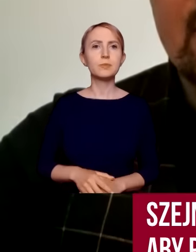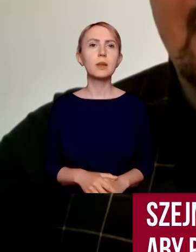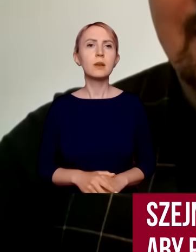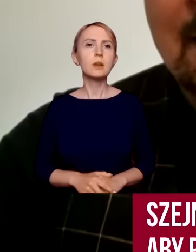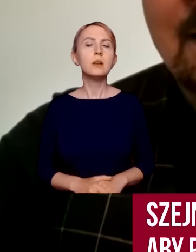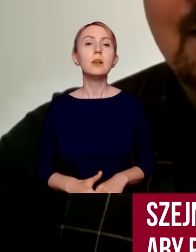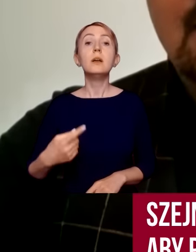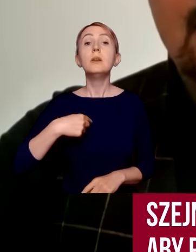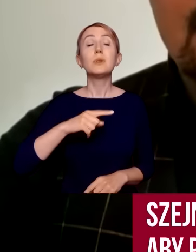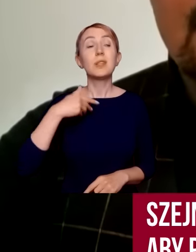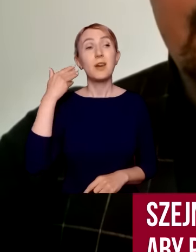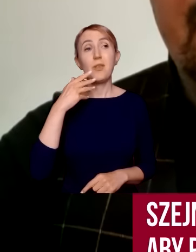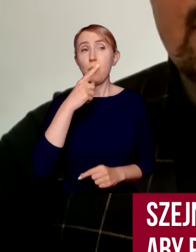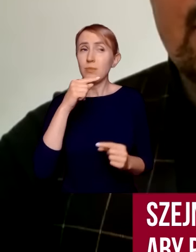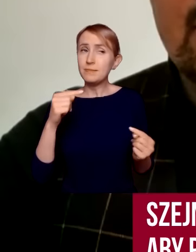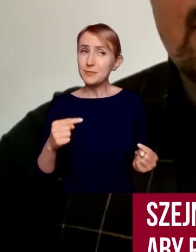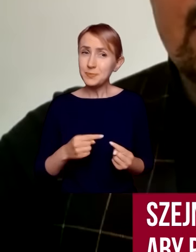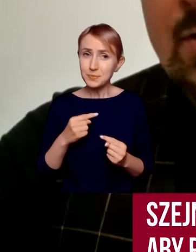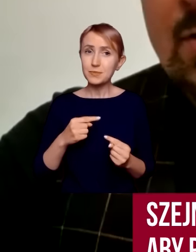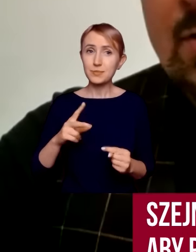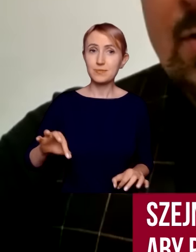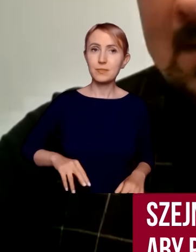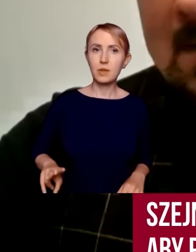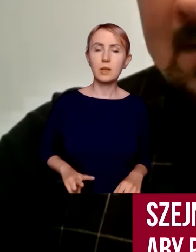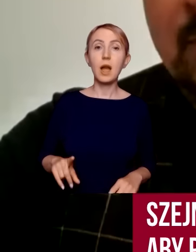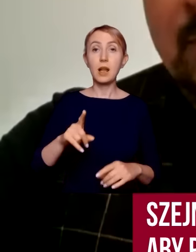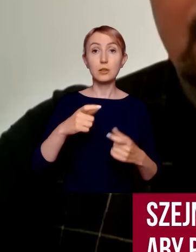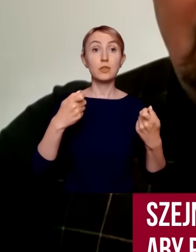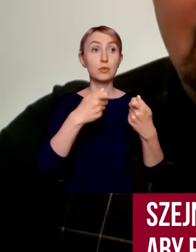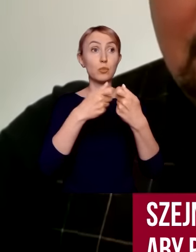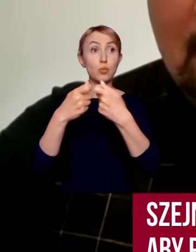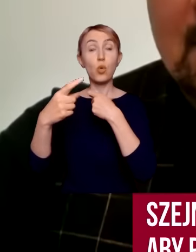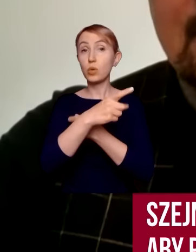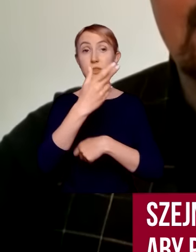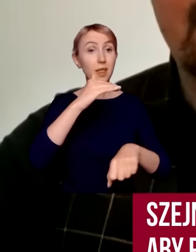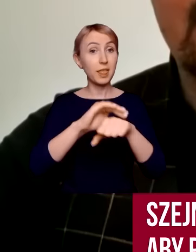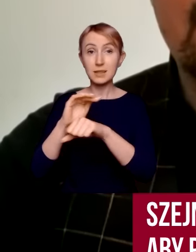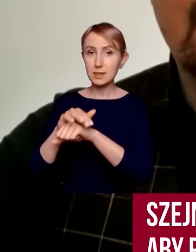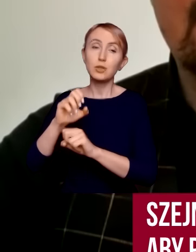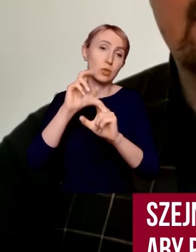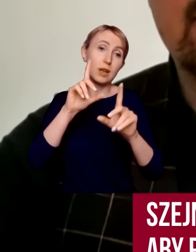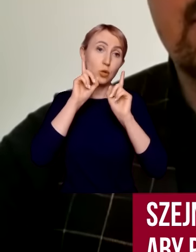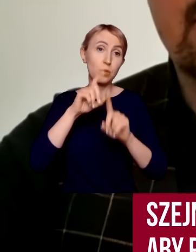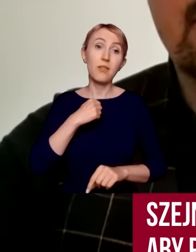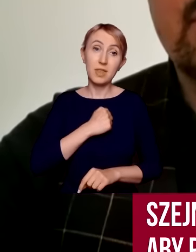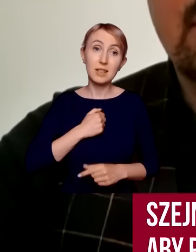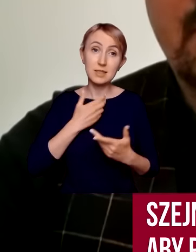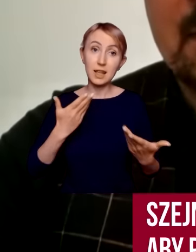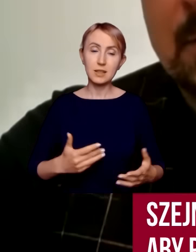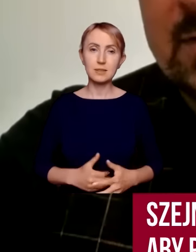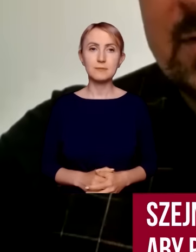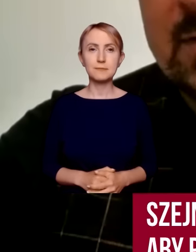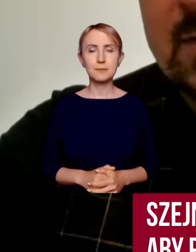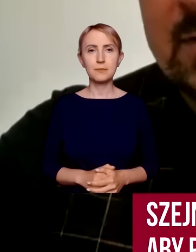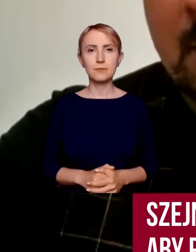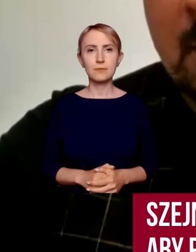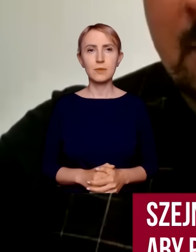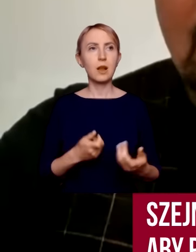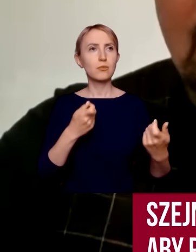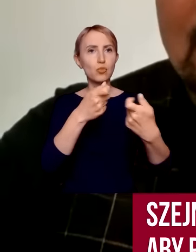niefortunną wypowiedź, ale z wypowiedzią, że partnerzy się nie zgadzają, no to tak, niestety to wygląda. Tylko, że oczywiście tych partnerów